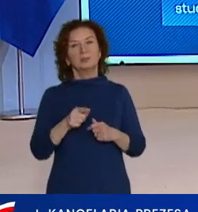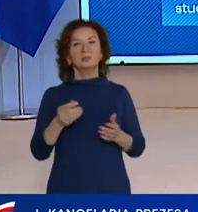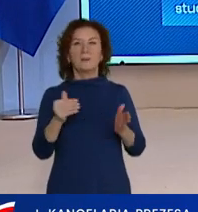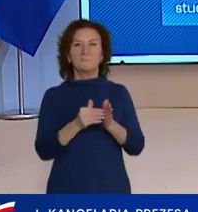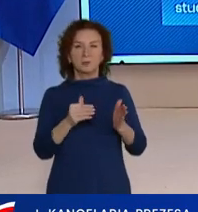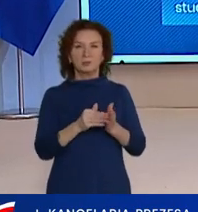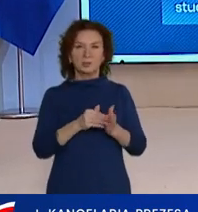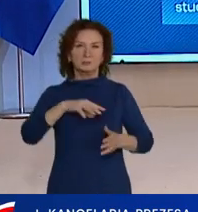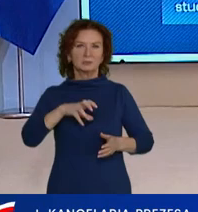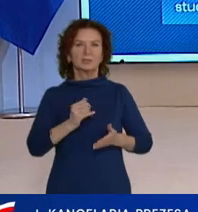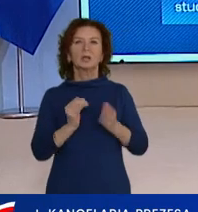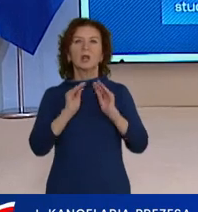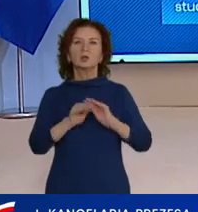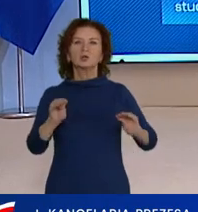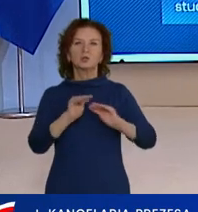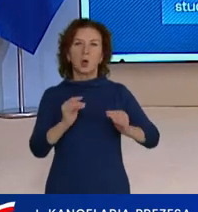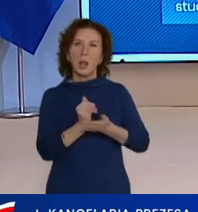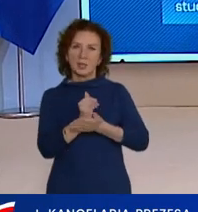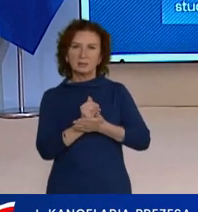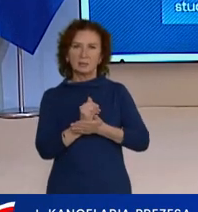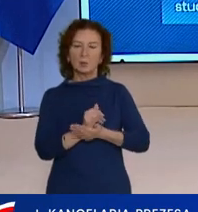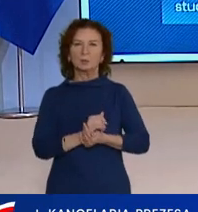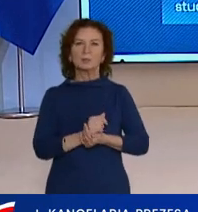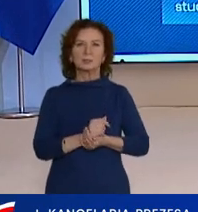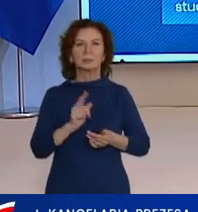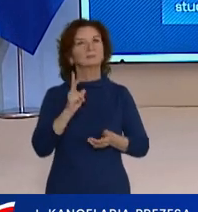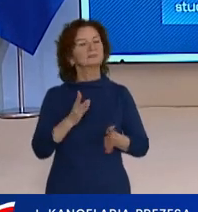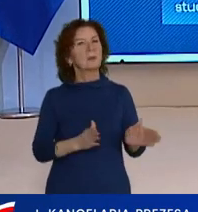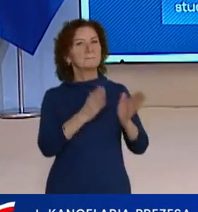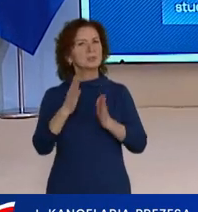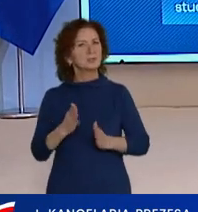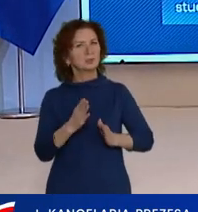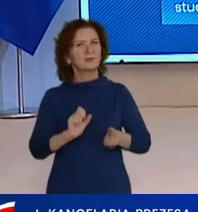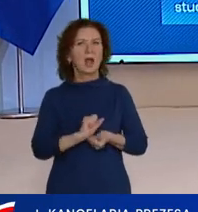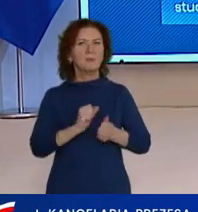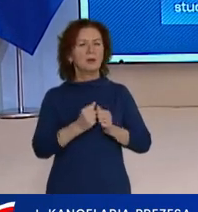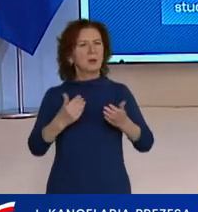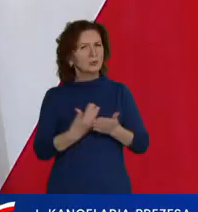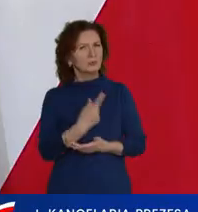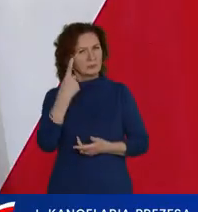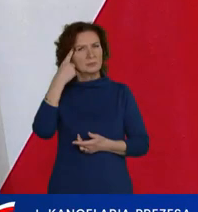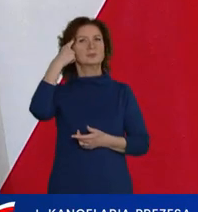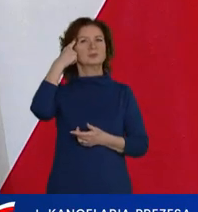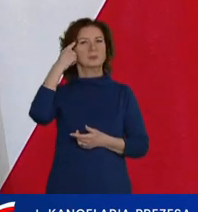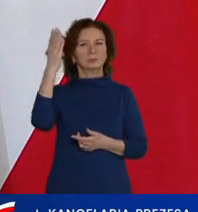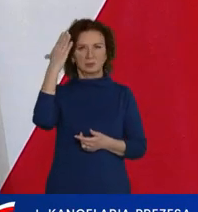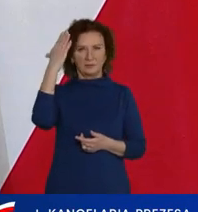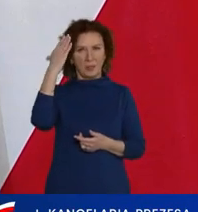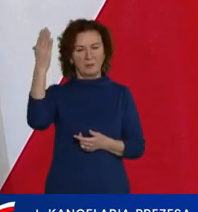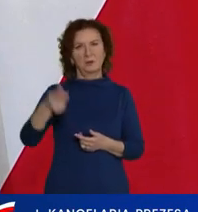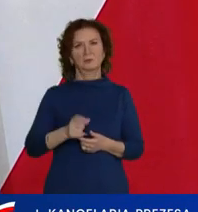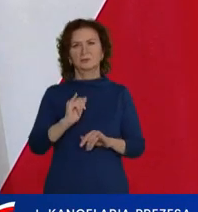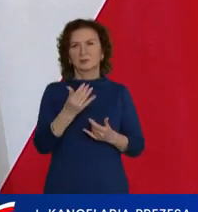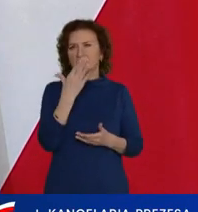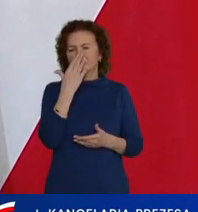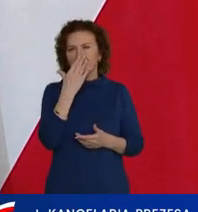szkoleniowy, który właśnie ma przygotować czy też czasami odświeżyć wiedzę, jak wyglądają takie